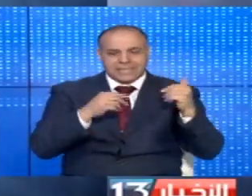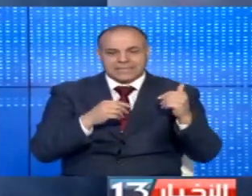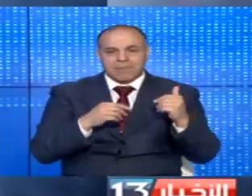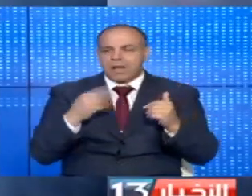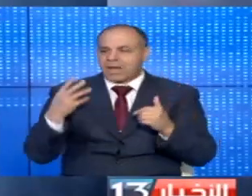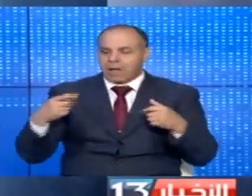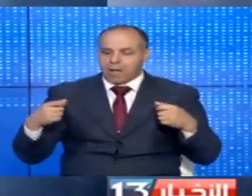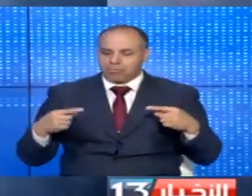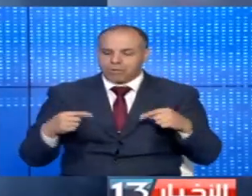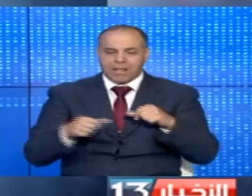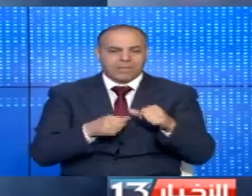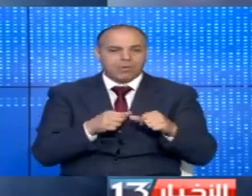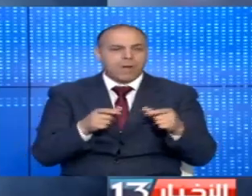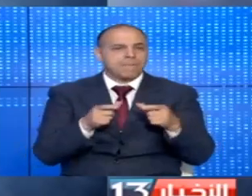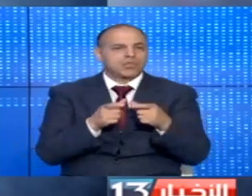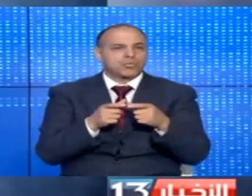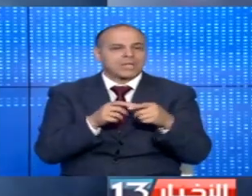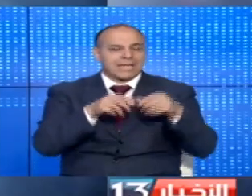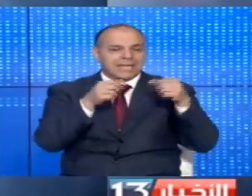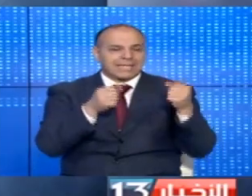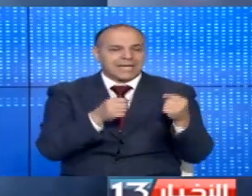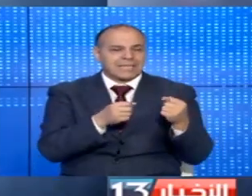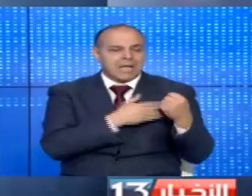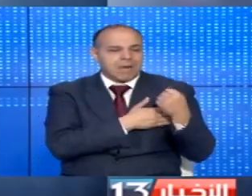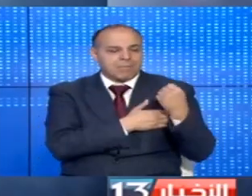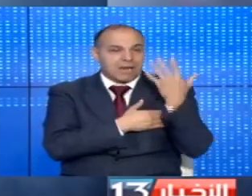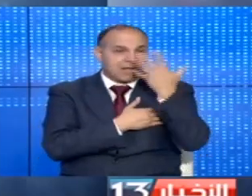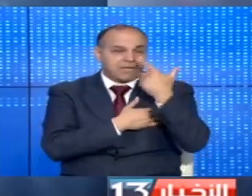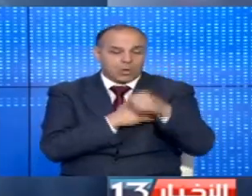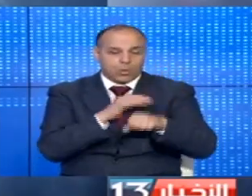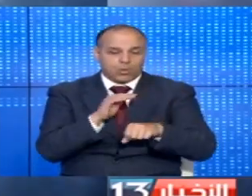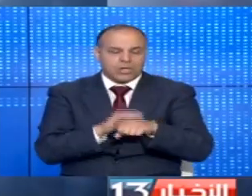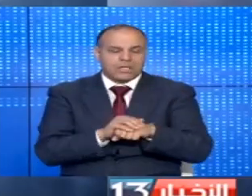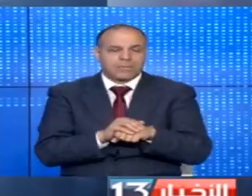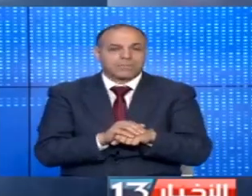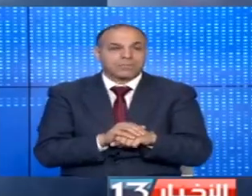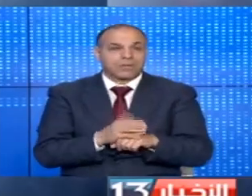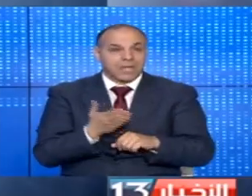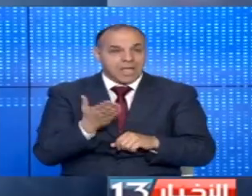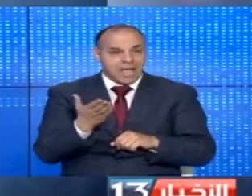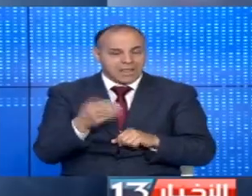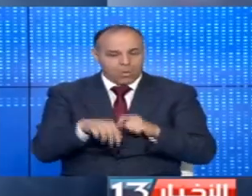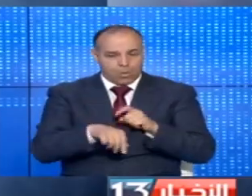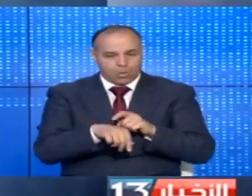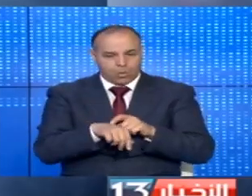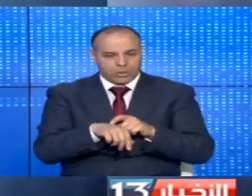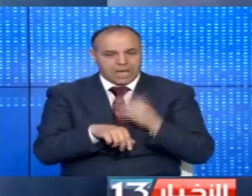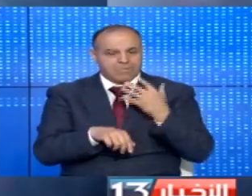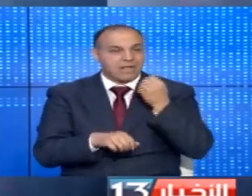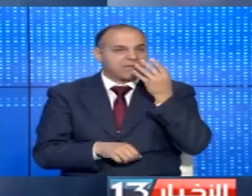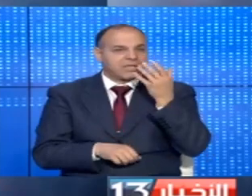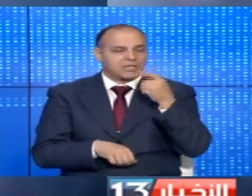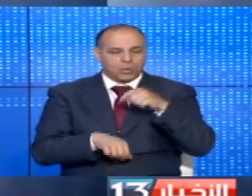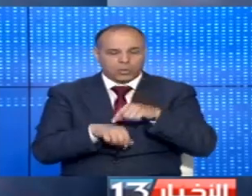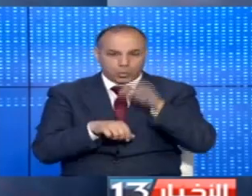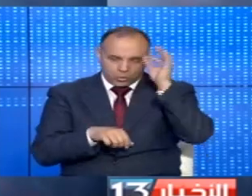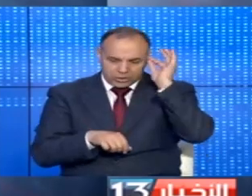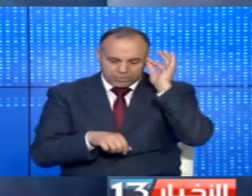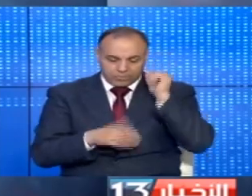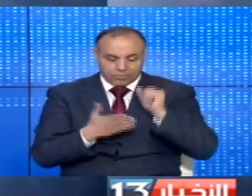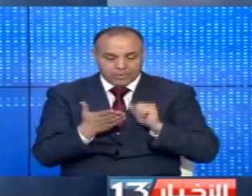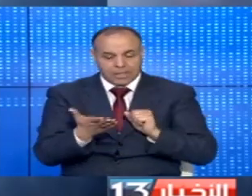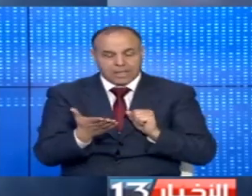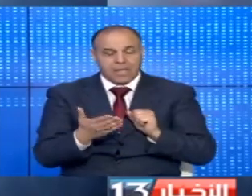الرابعه من دور مجموعات كاس رابطه ابطال افريقيا لكره القدم انطلاقا من الساعه الخامسه بتوقيت تونس